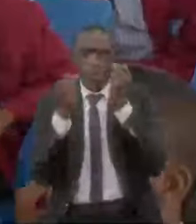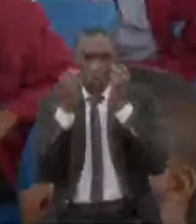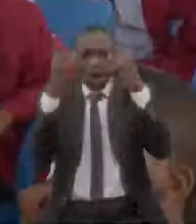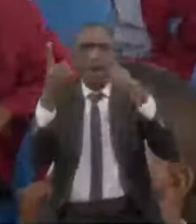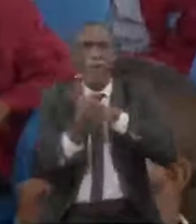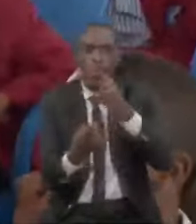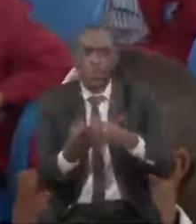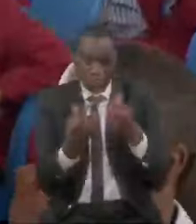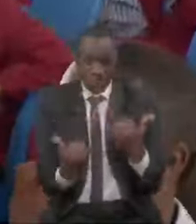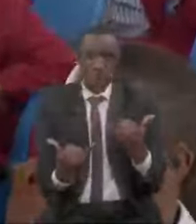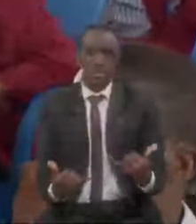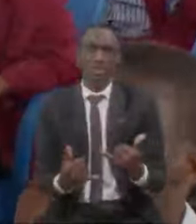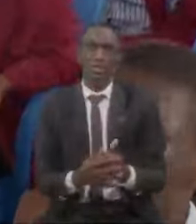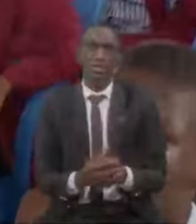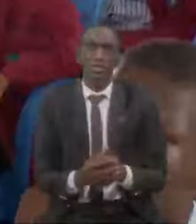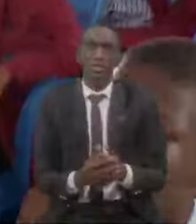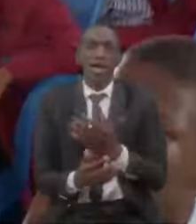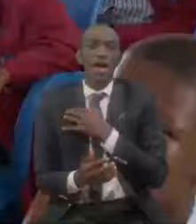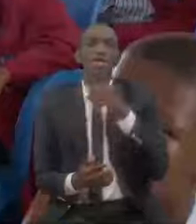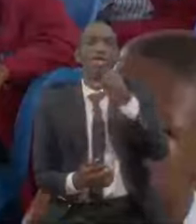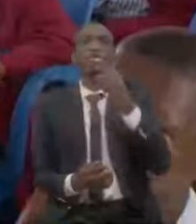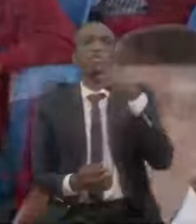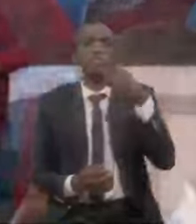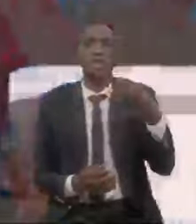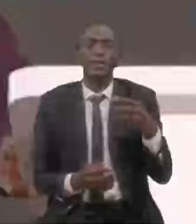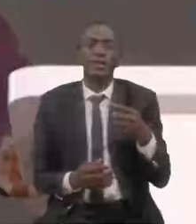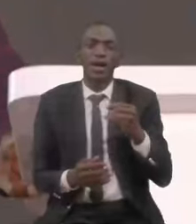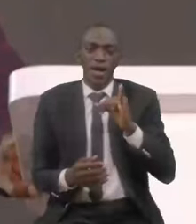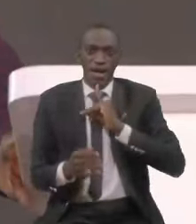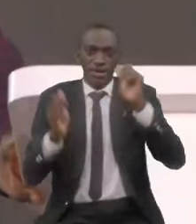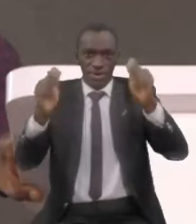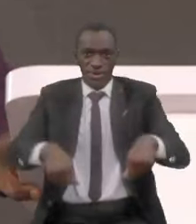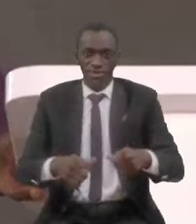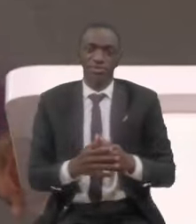aujourd'hui. Et tu te dis, je peux.